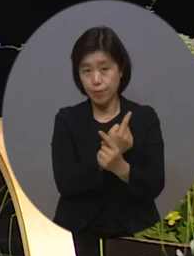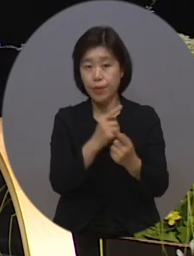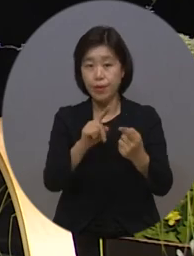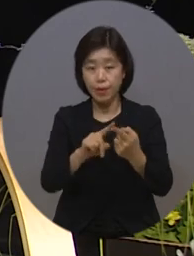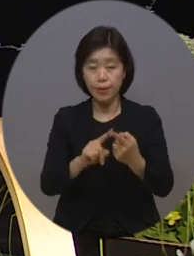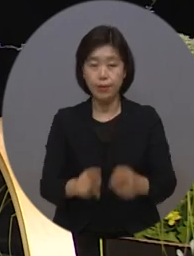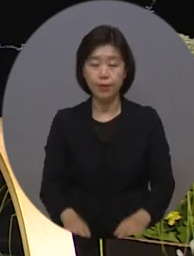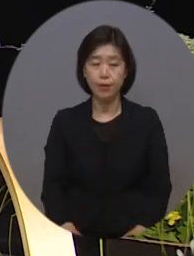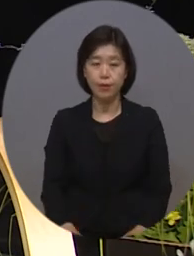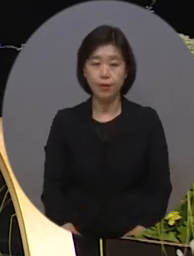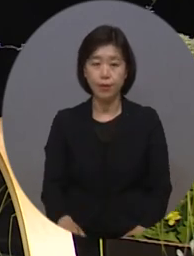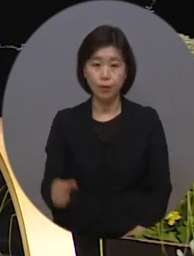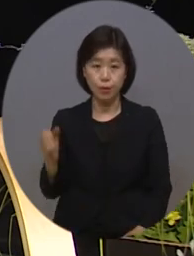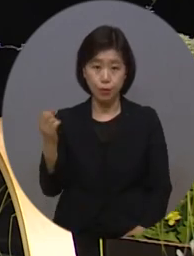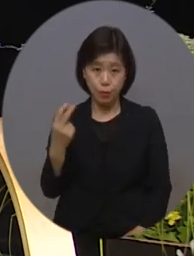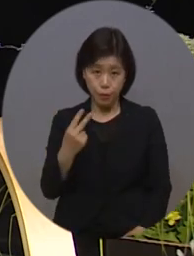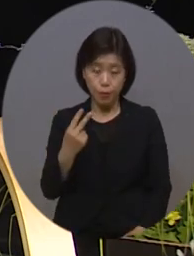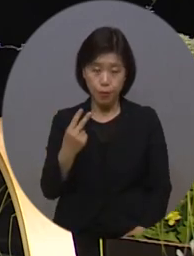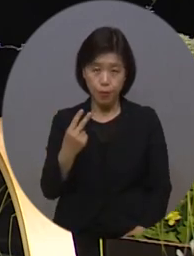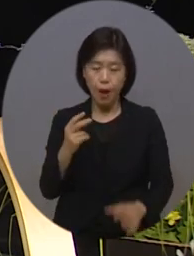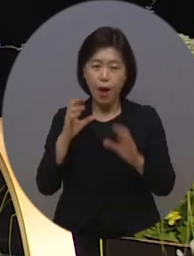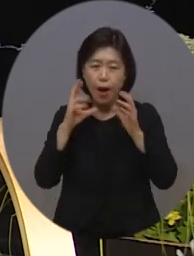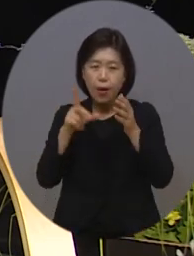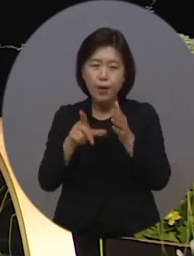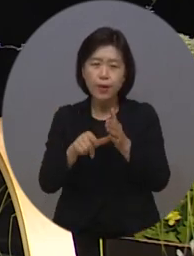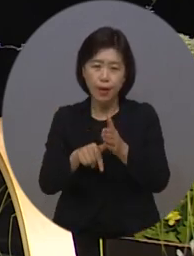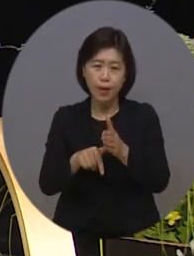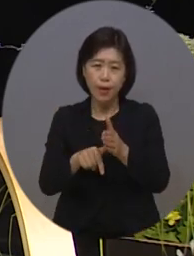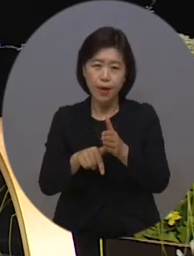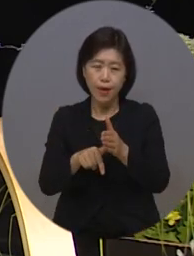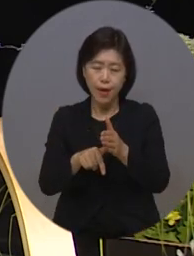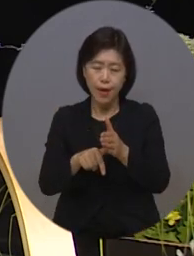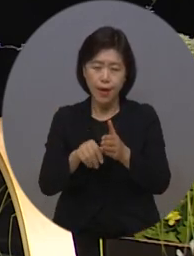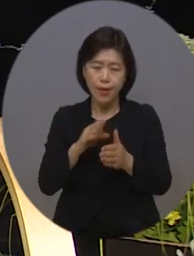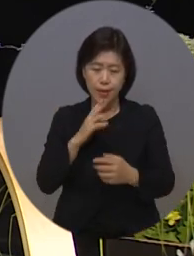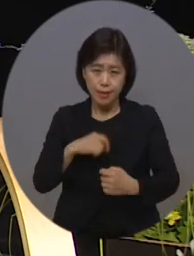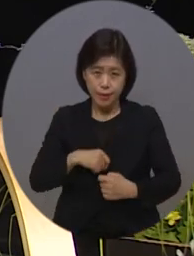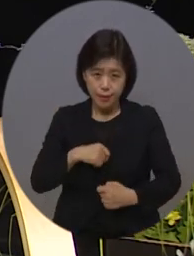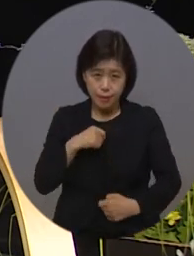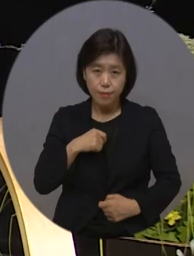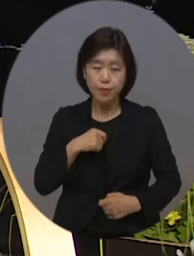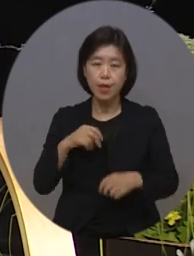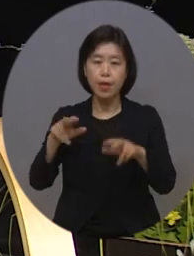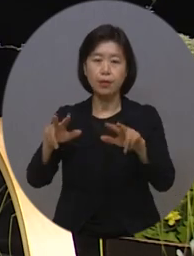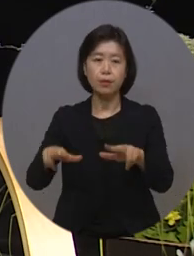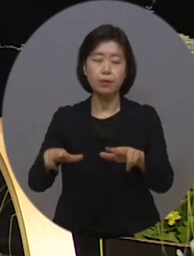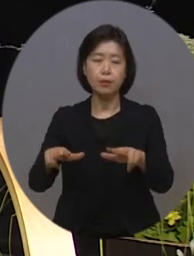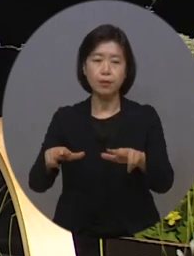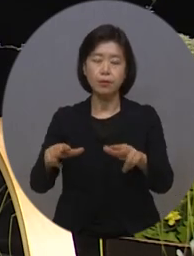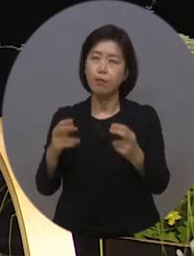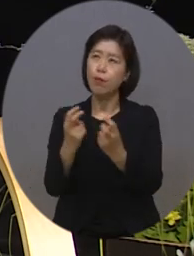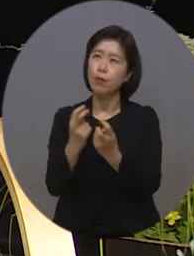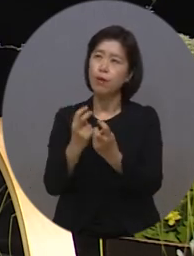그리고 무엇보다 어릴 적 진심이 지금 어떤 신화가